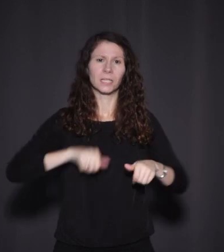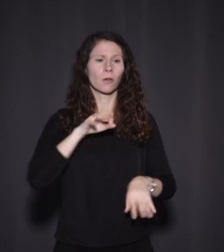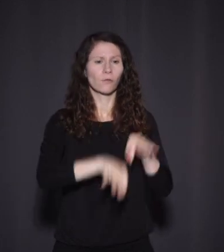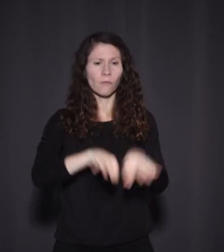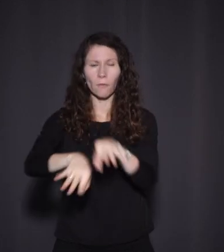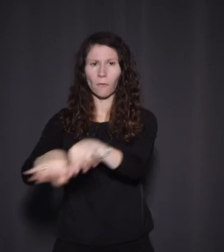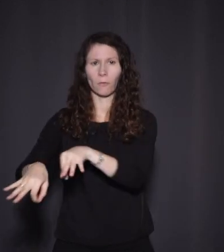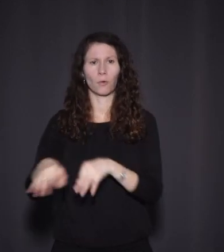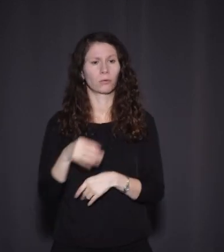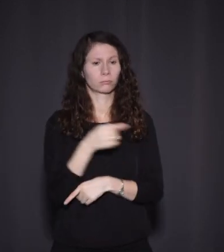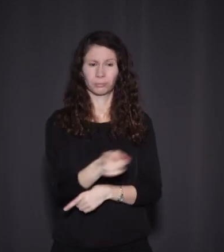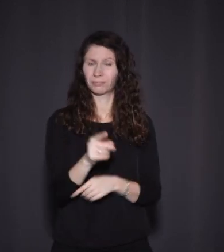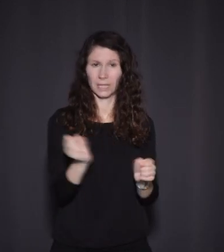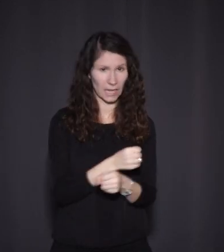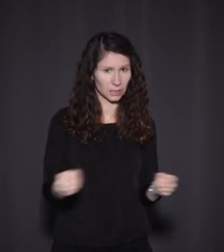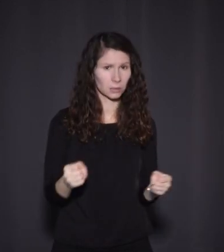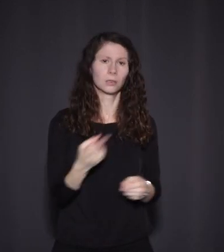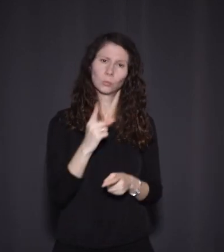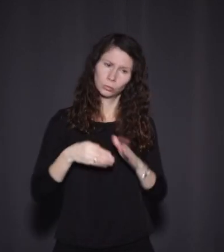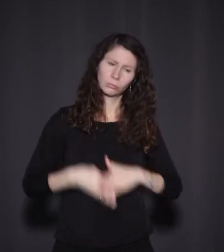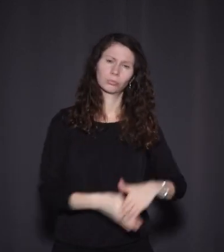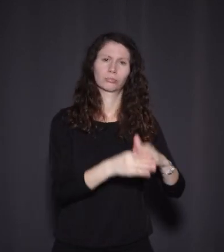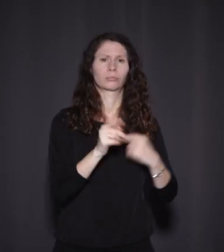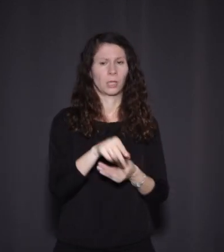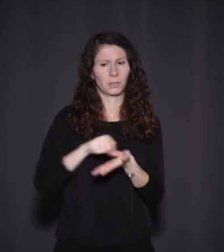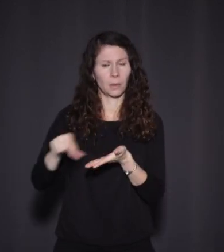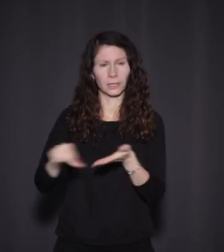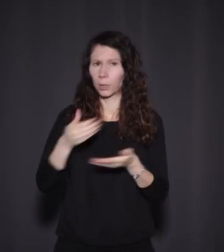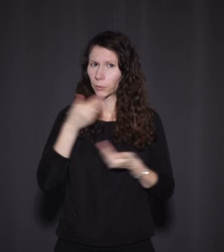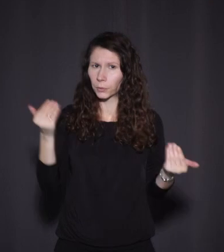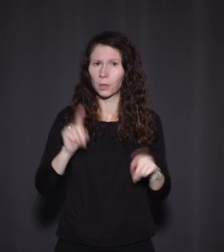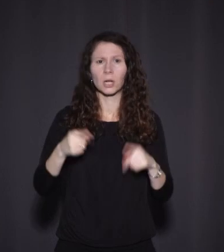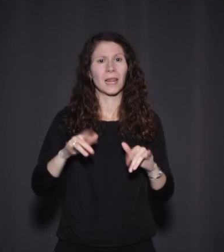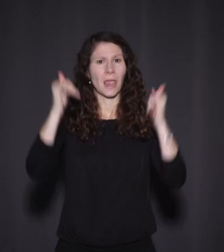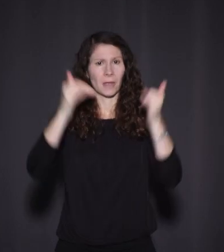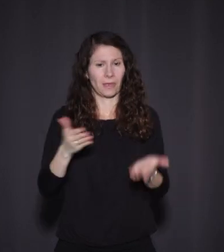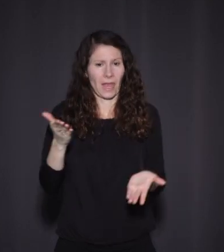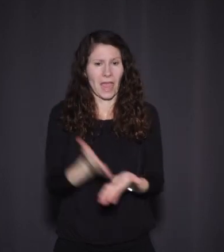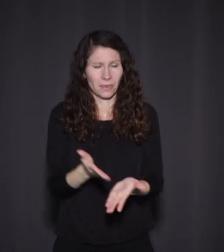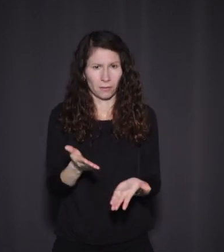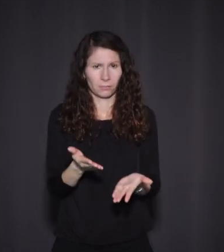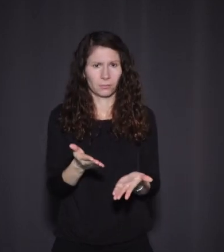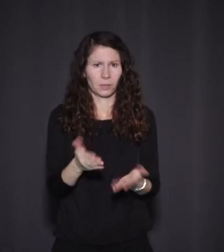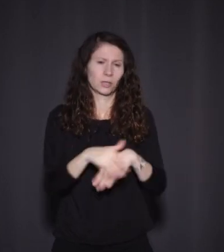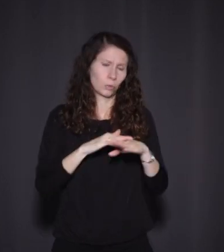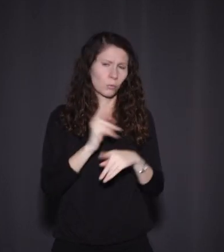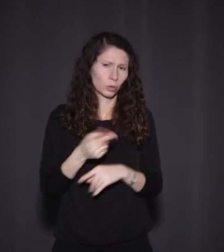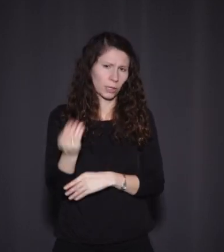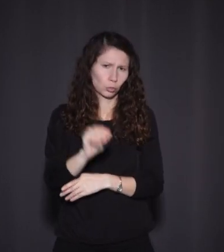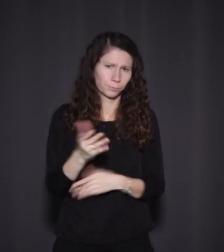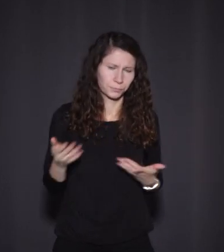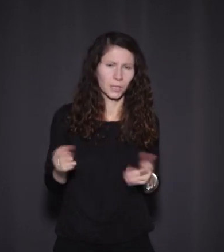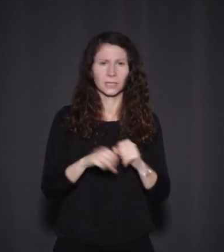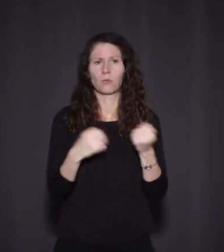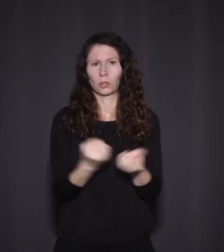diejenigen, die das nicht können und die nicht einzahlen und die dann am Ende eines Lebens, und das ist ja die Situation, Entschuldigung, diesen Satz noch, das ist ja die